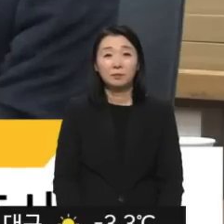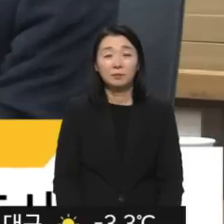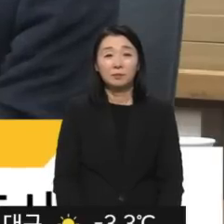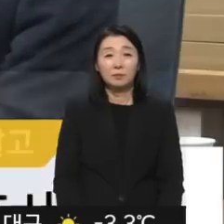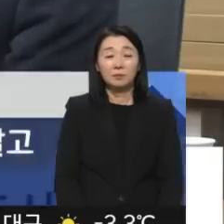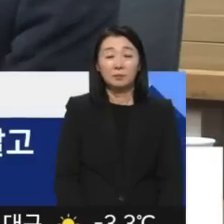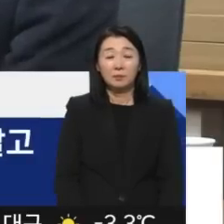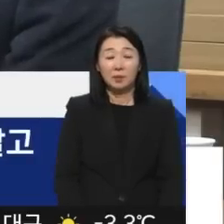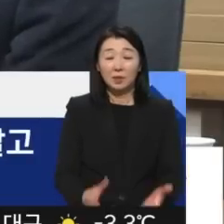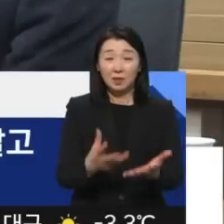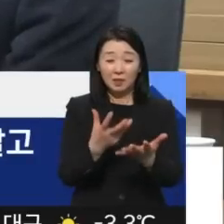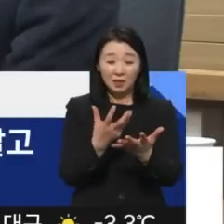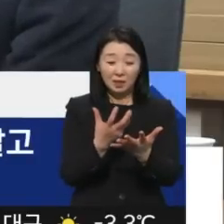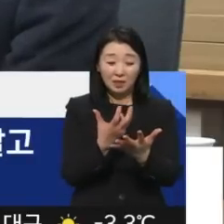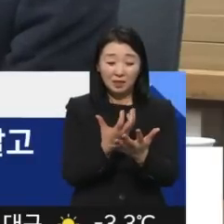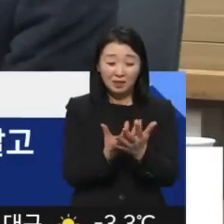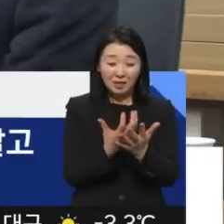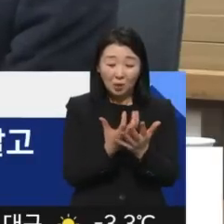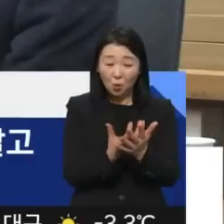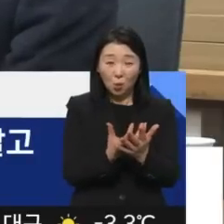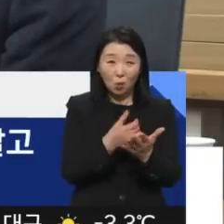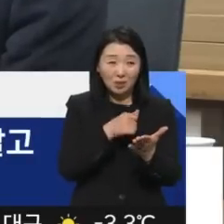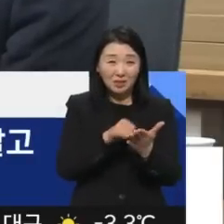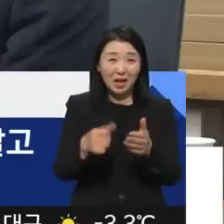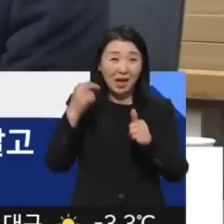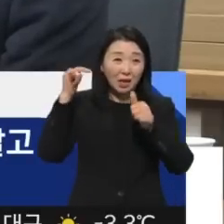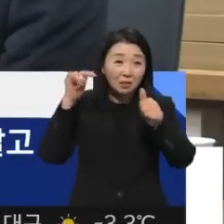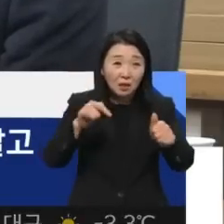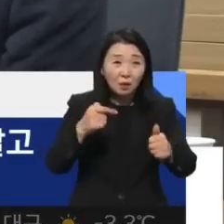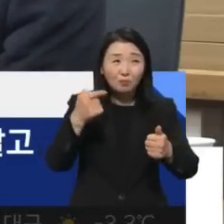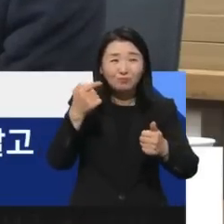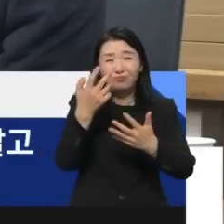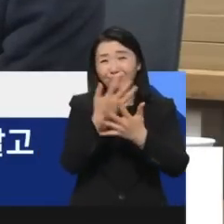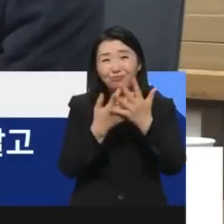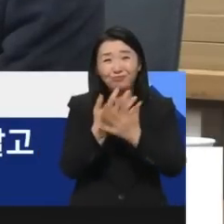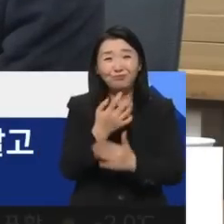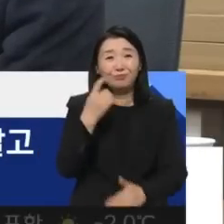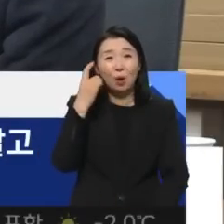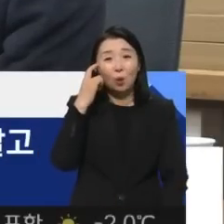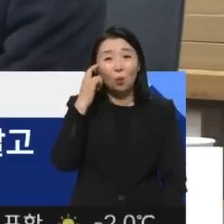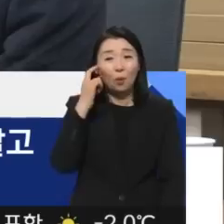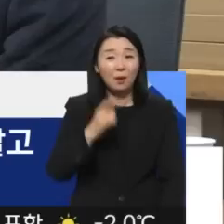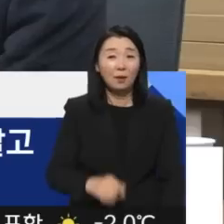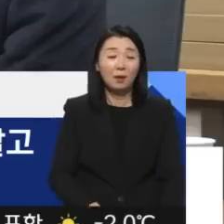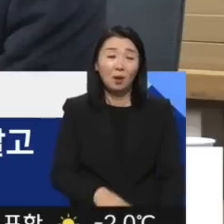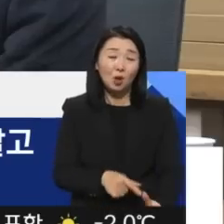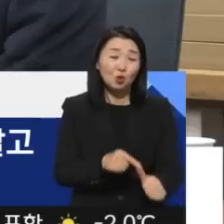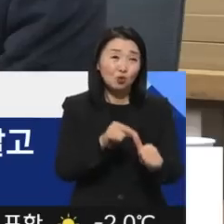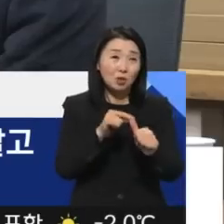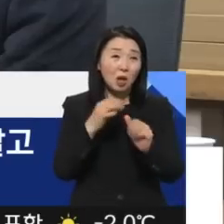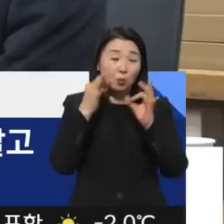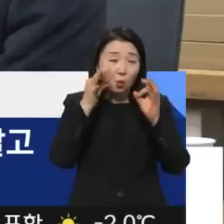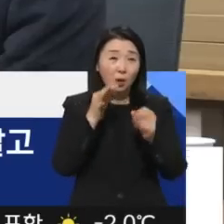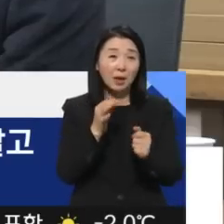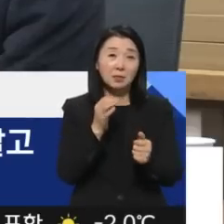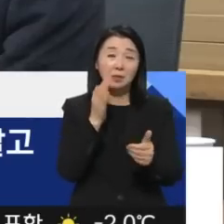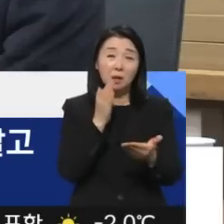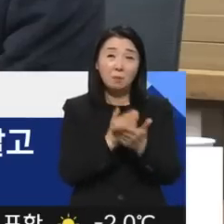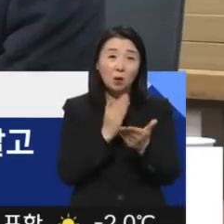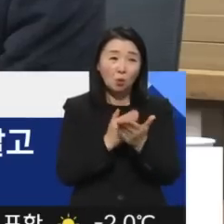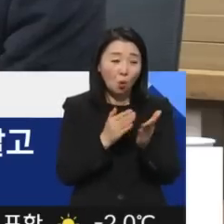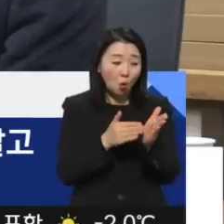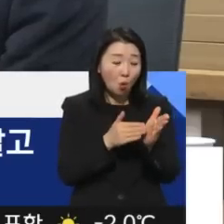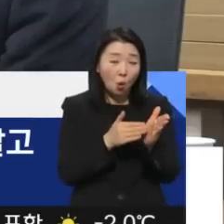자료 삭제를 지시했는지 이거는 명확치 않아요. 네. 왜 구조 노력을 하지 말고 보안 유지를 지시를 했는지